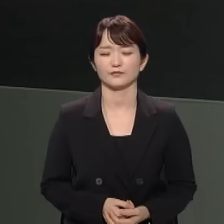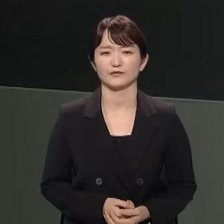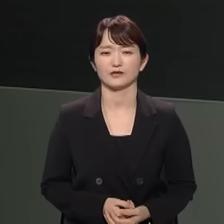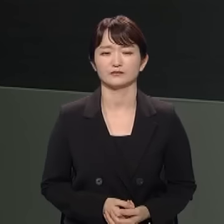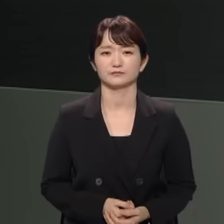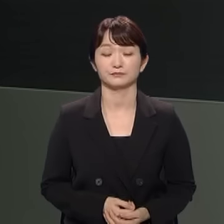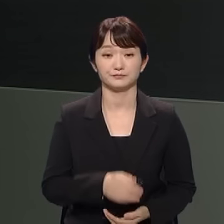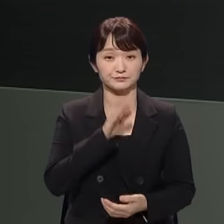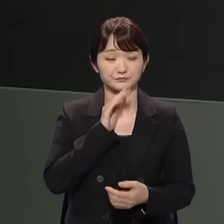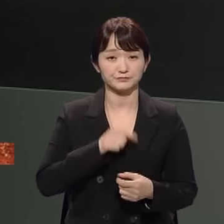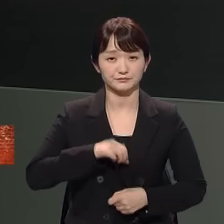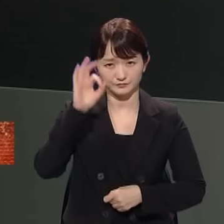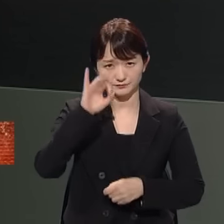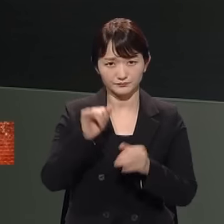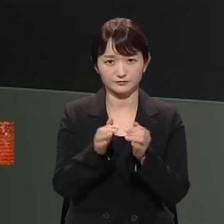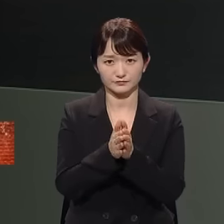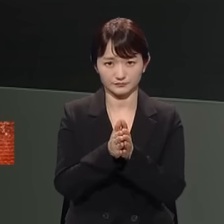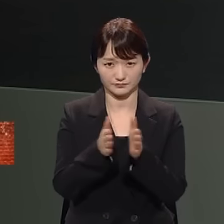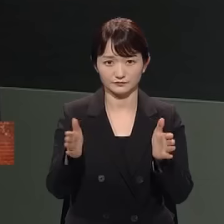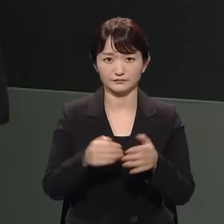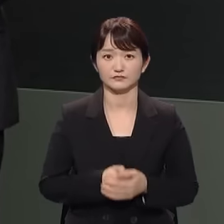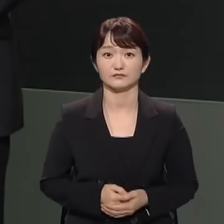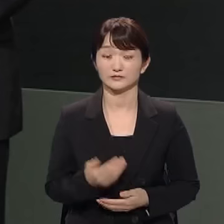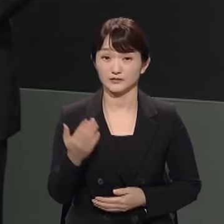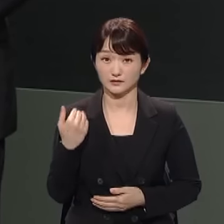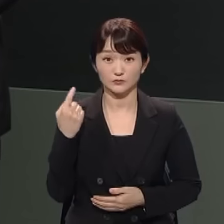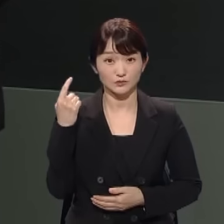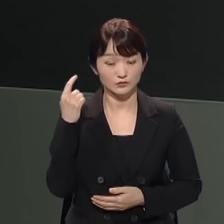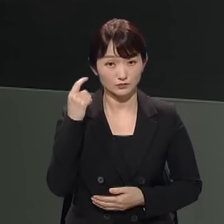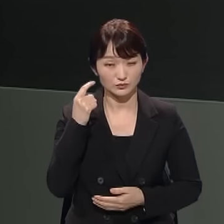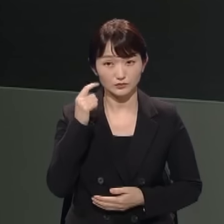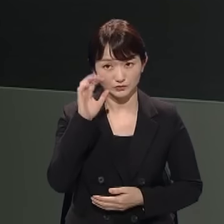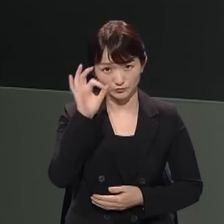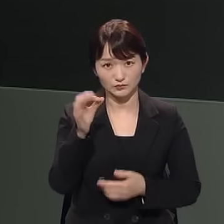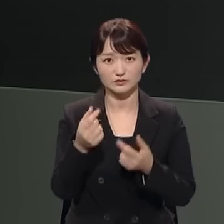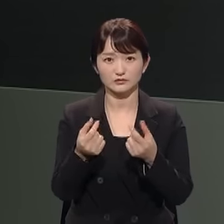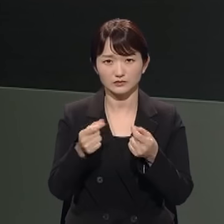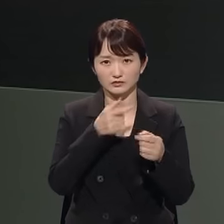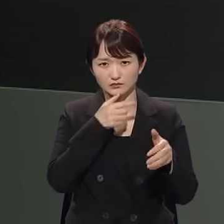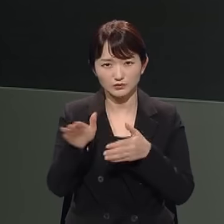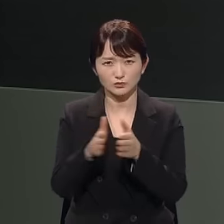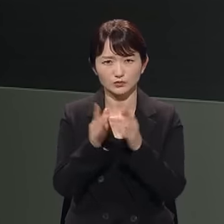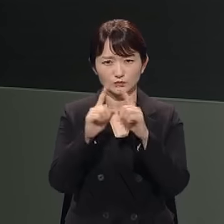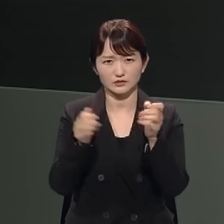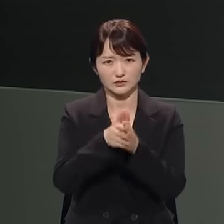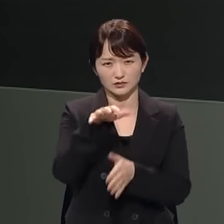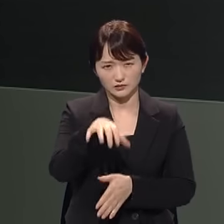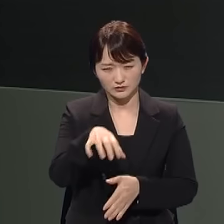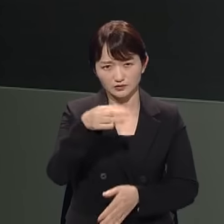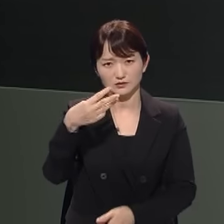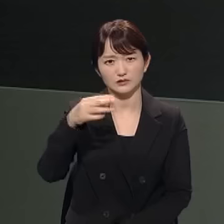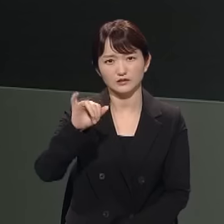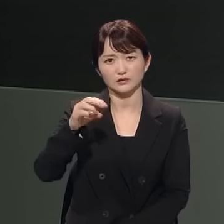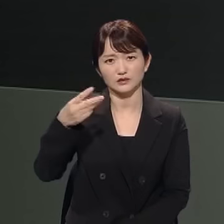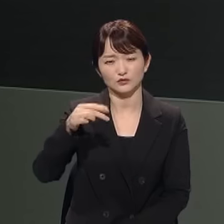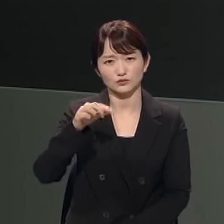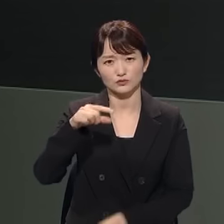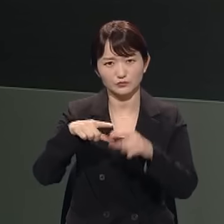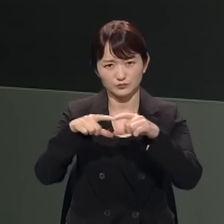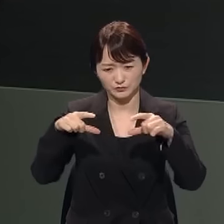예, 진실추적자 사건반장 시작합니다. 뭐 앞서 보셨다시피 경기 화성시 리튬 배터리 공장 화재 사고